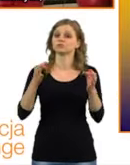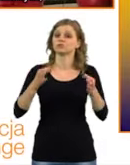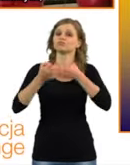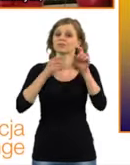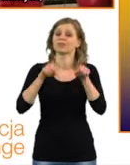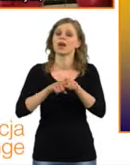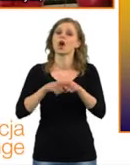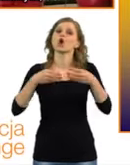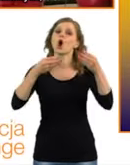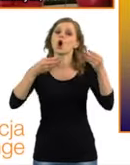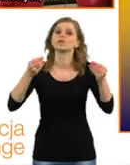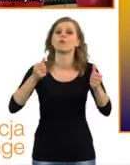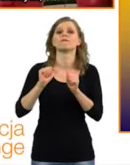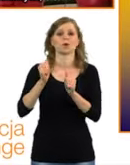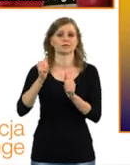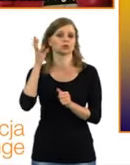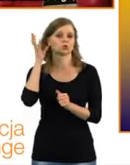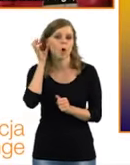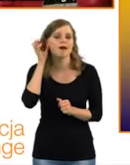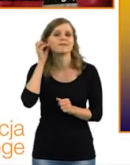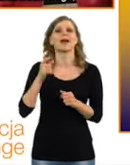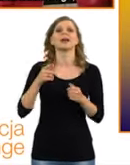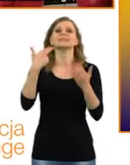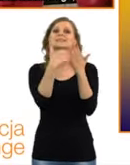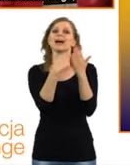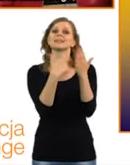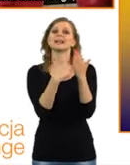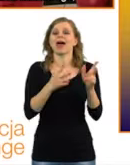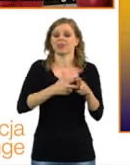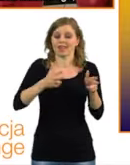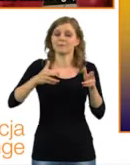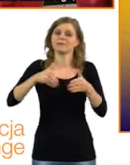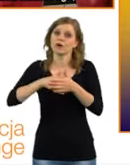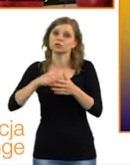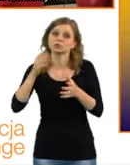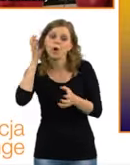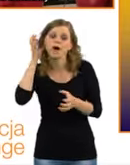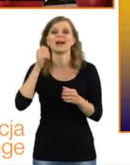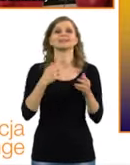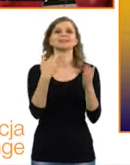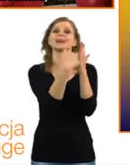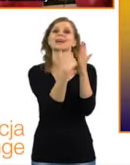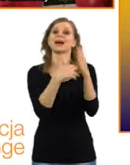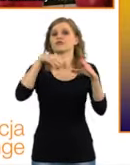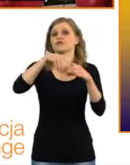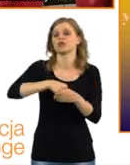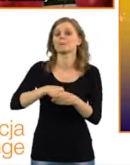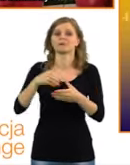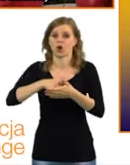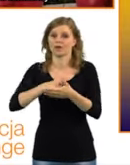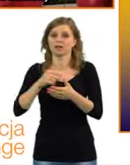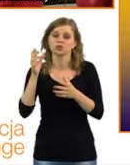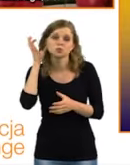Zajmiemy się również rozwojem tych funkcji słuchowych, etapami wychowania słuchowego, zasadami stosowanymi w wychowaniu